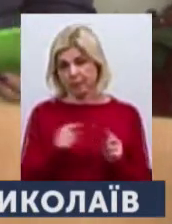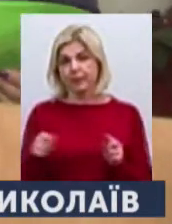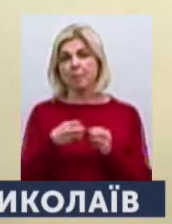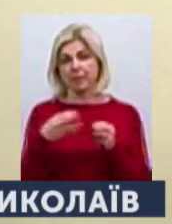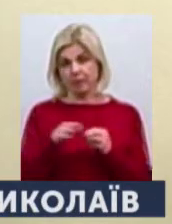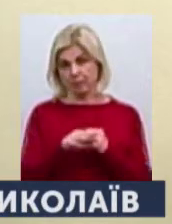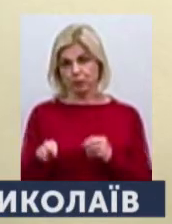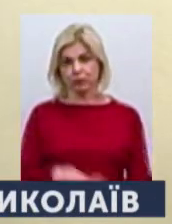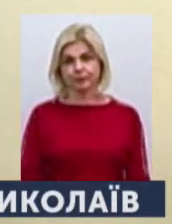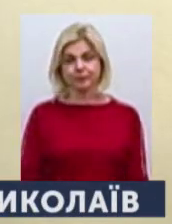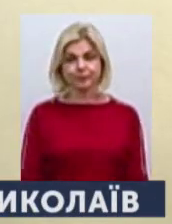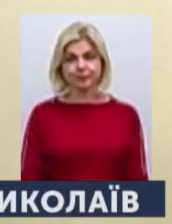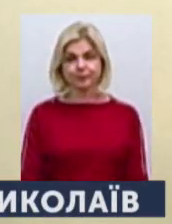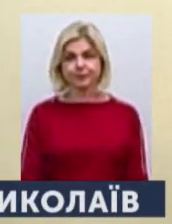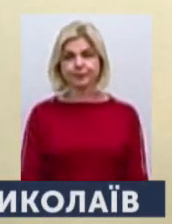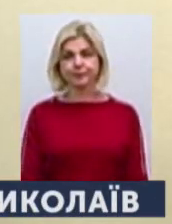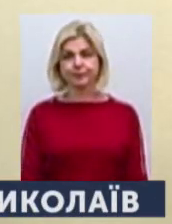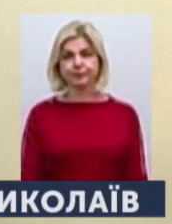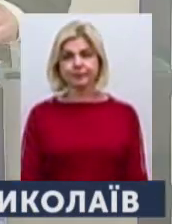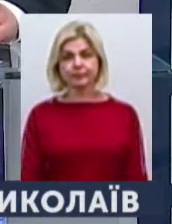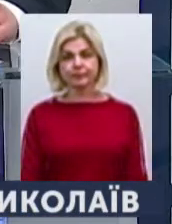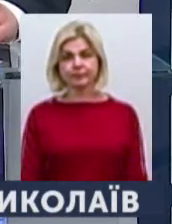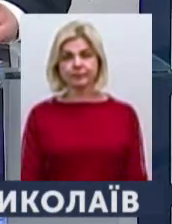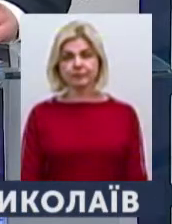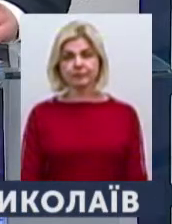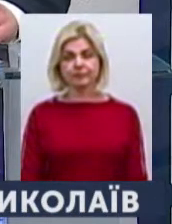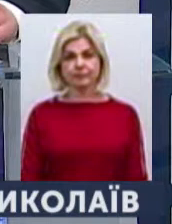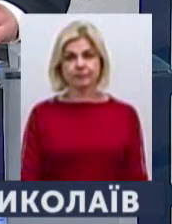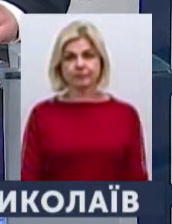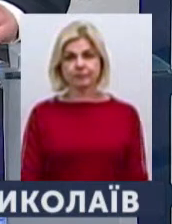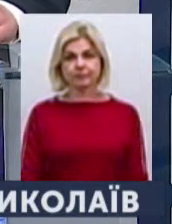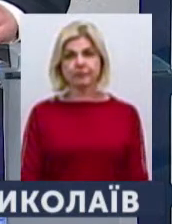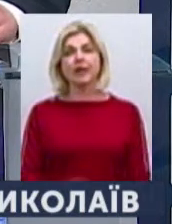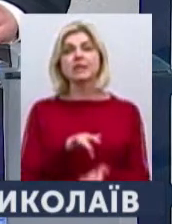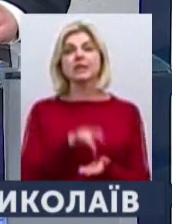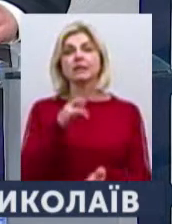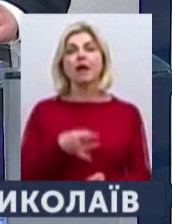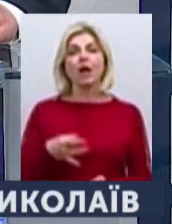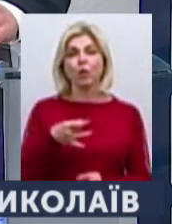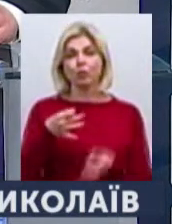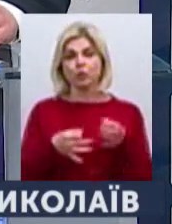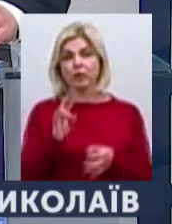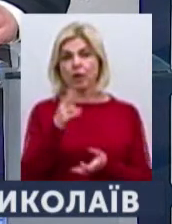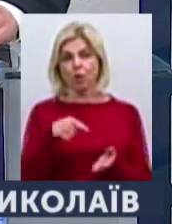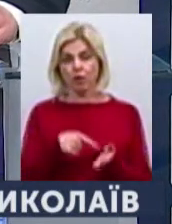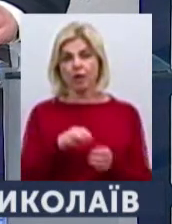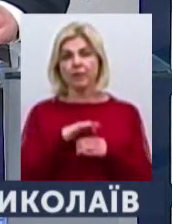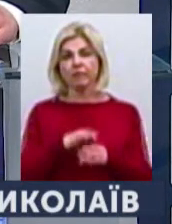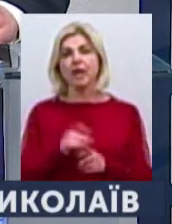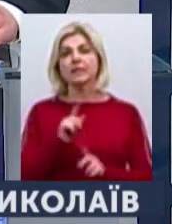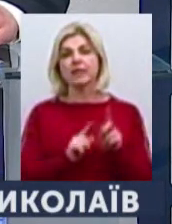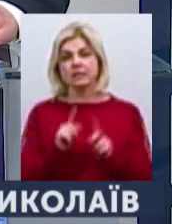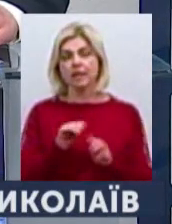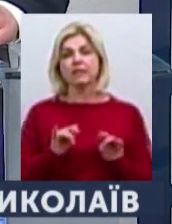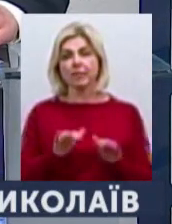Ігор Чорний, телевізійні новини Миколаївщини. У Центральному районному суді Миколаєва відбулося чергове засідання у